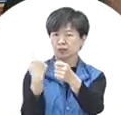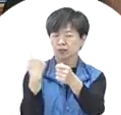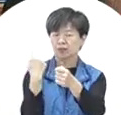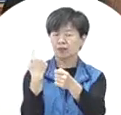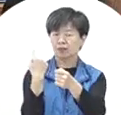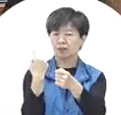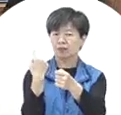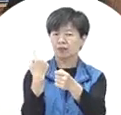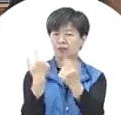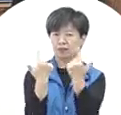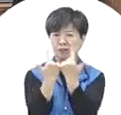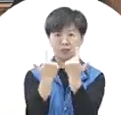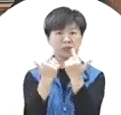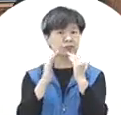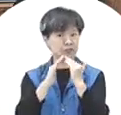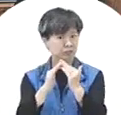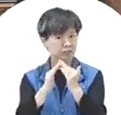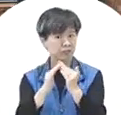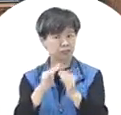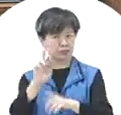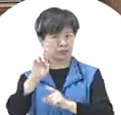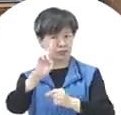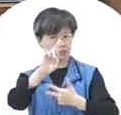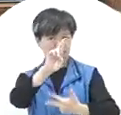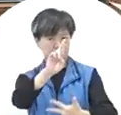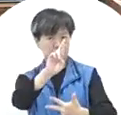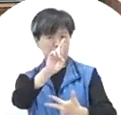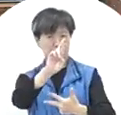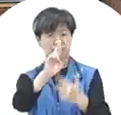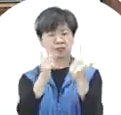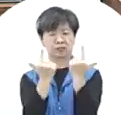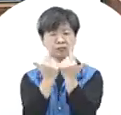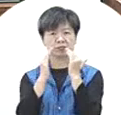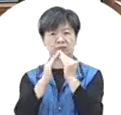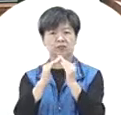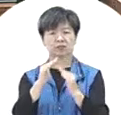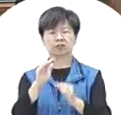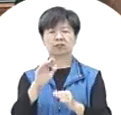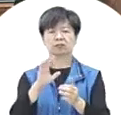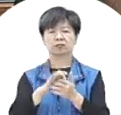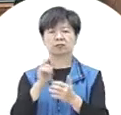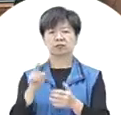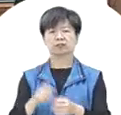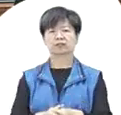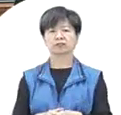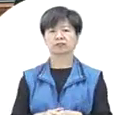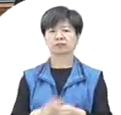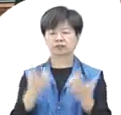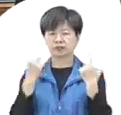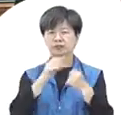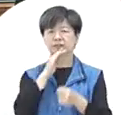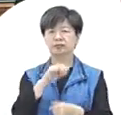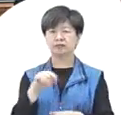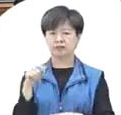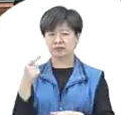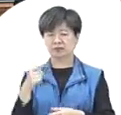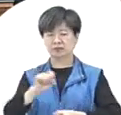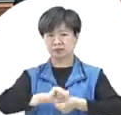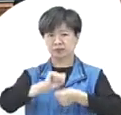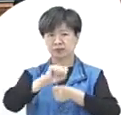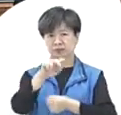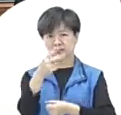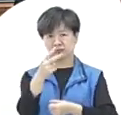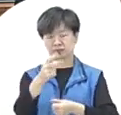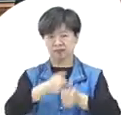候，台北市哦，我们12月7号，我们台北市的夜点费从100元增加到200元，并且